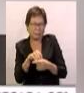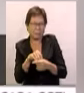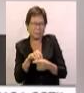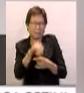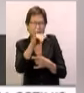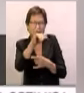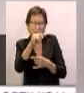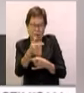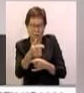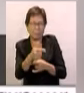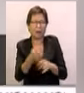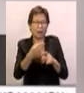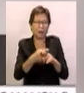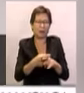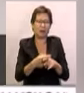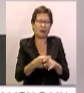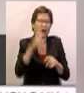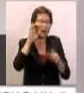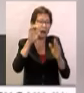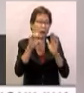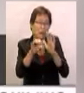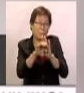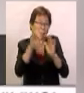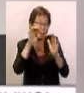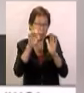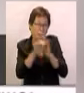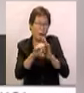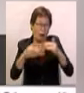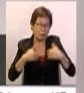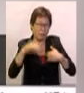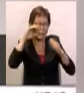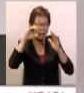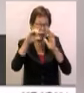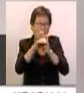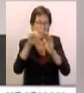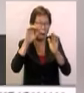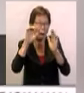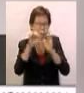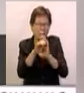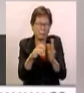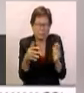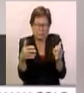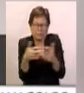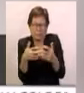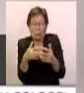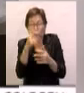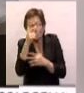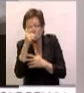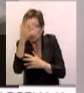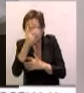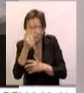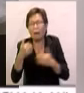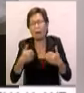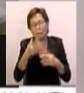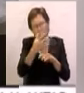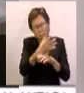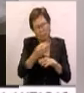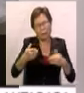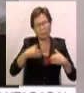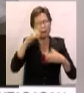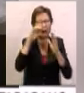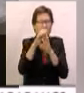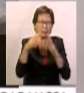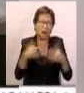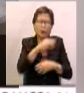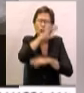Instagram. Di sebalik foto-foto mengujakan, terdapat juga foto-foto yang agak menakutkan. Fedorstov turut menekankan yang